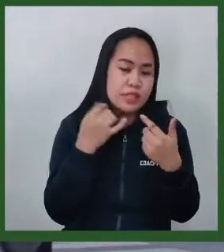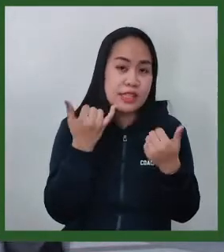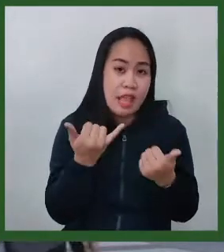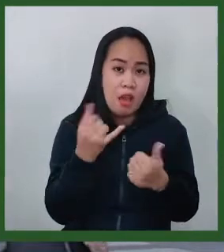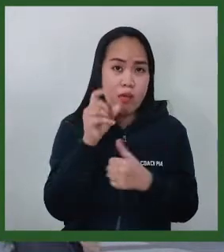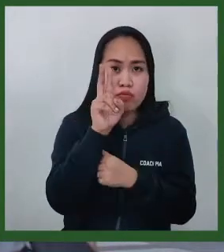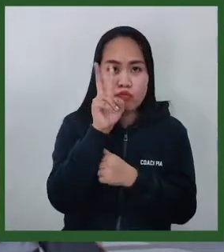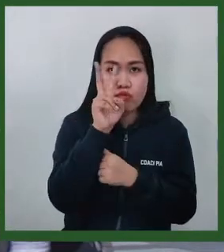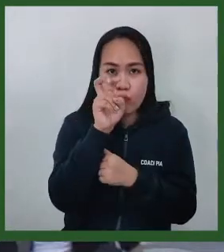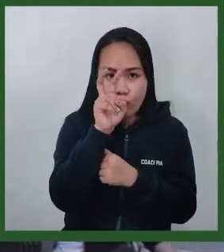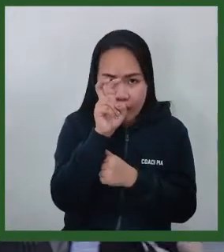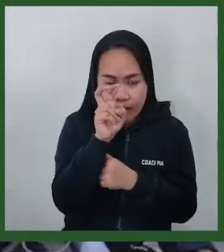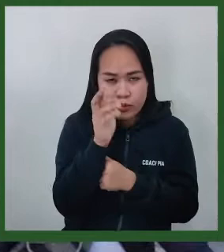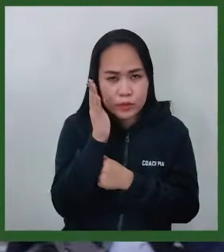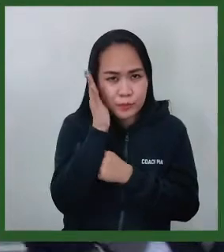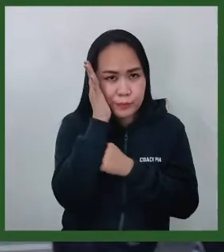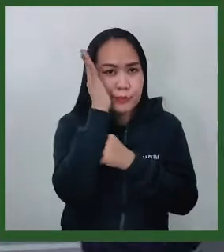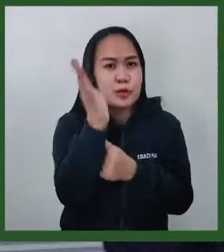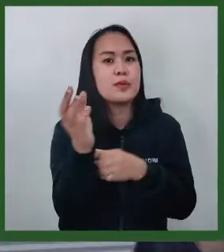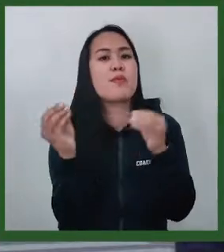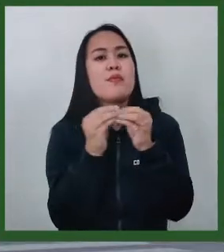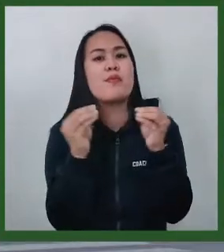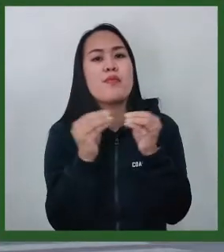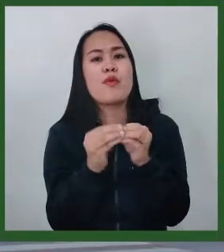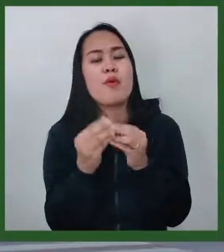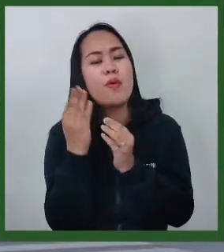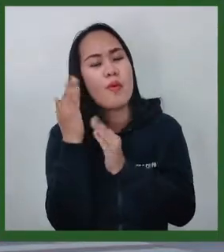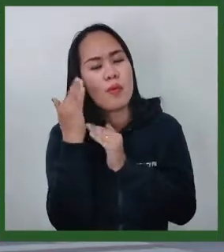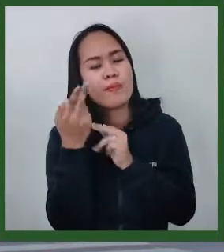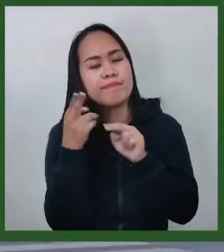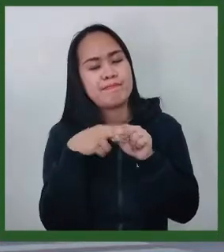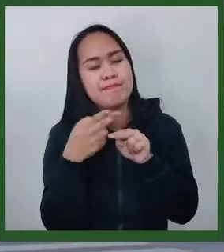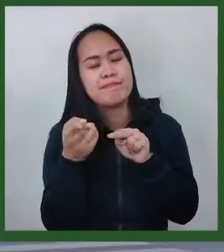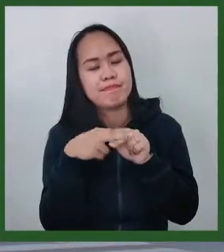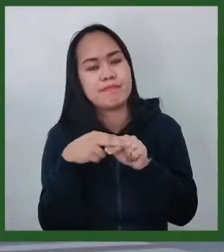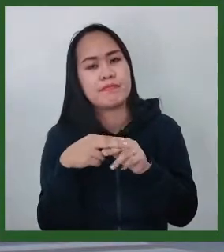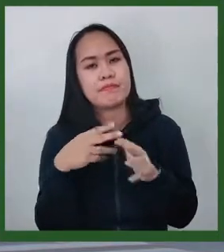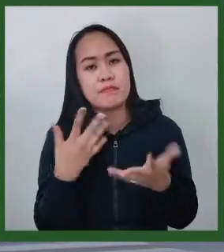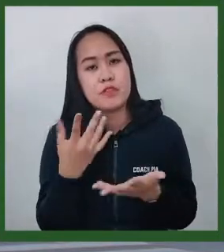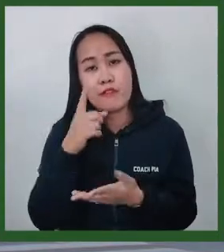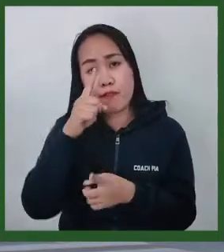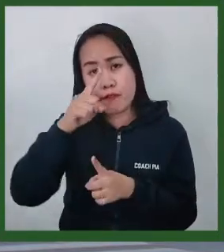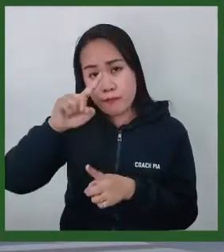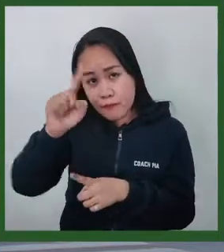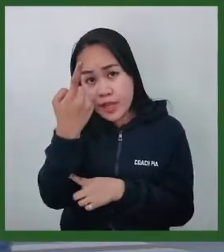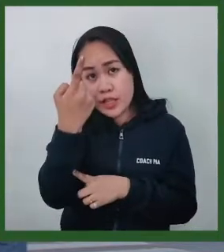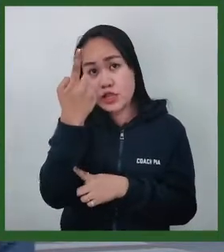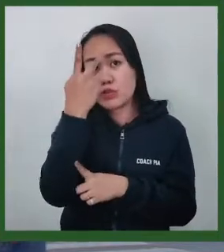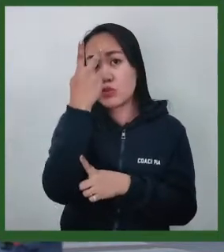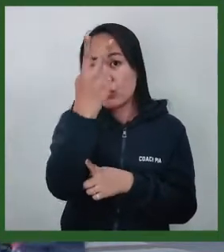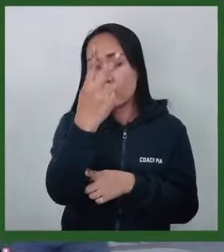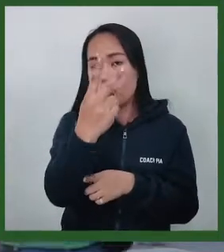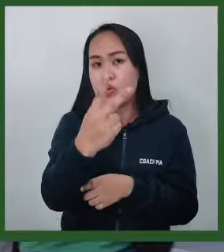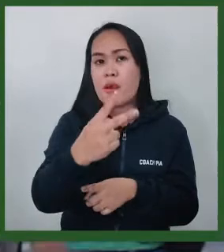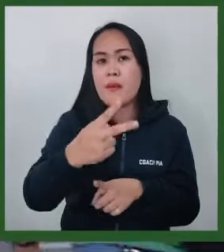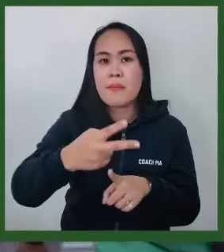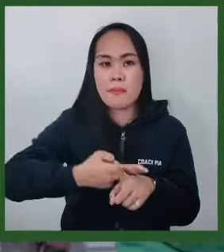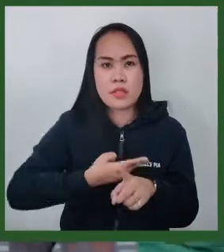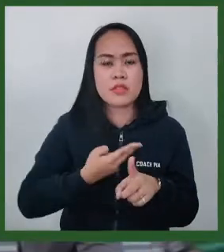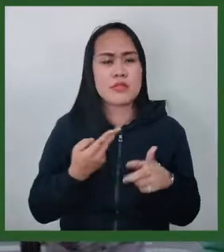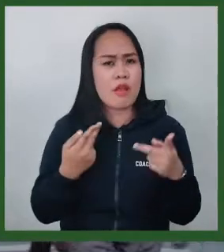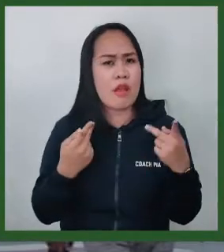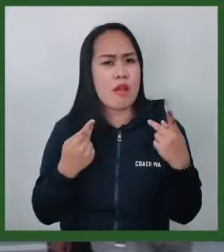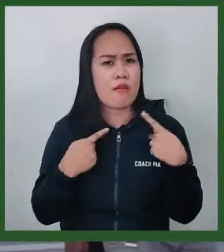sana para mas marami pa tayong matulungan. Pero sa ngayon, in the first 2 months naman ng ating ng taon na ito,